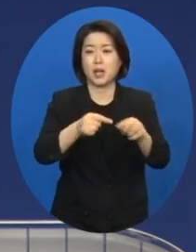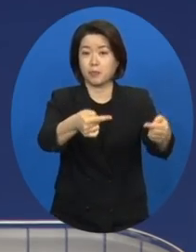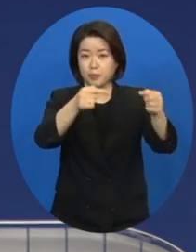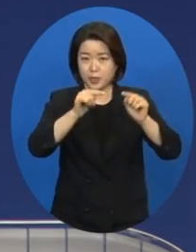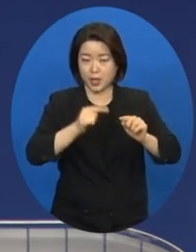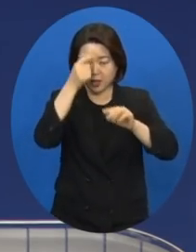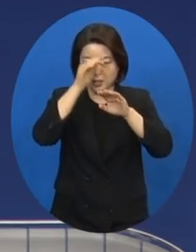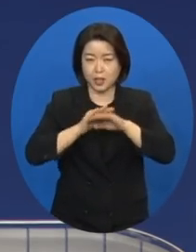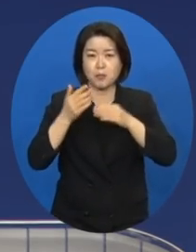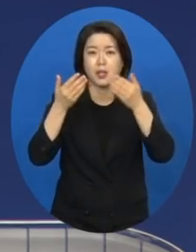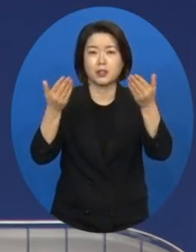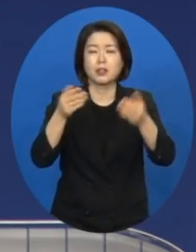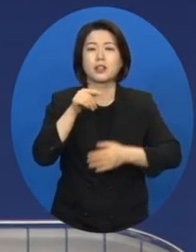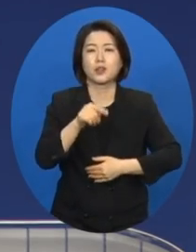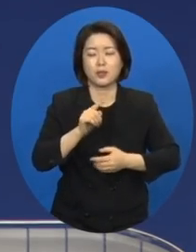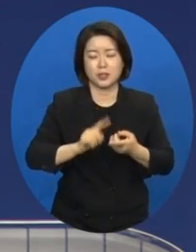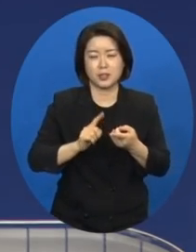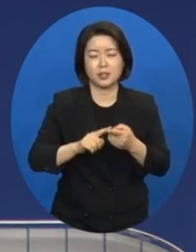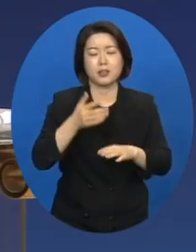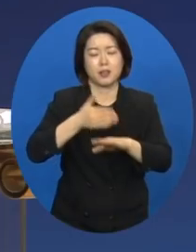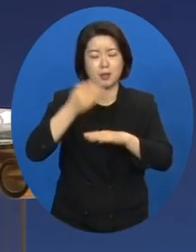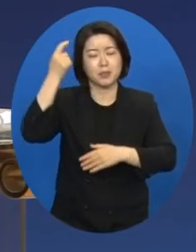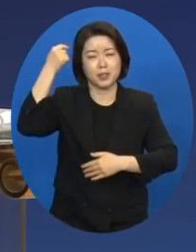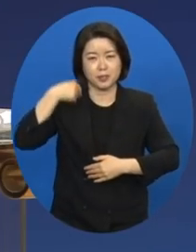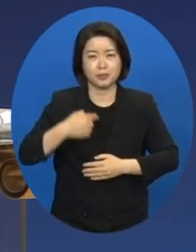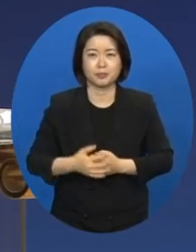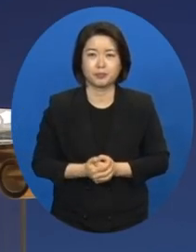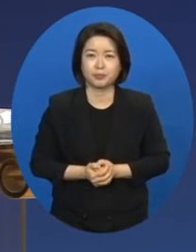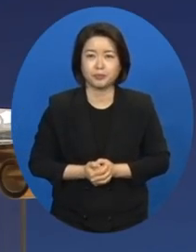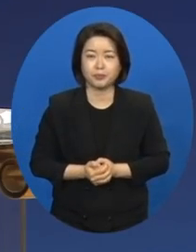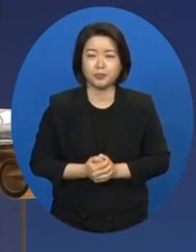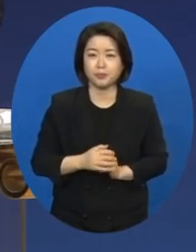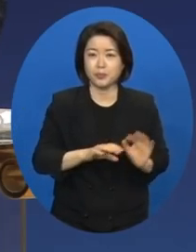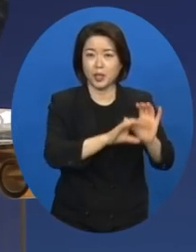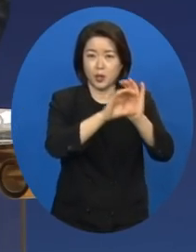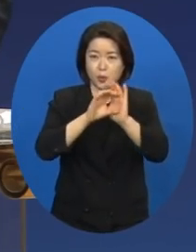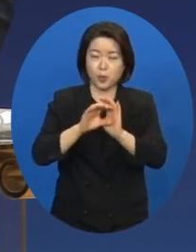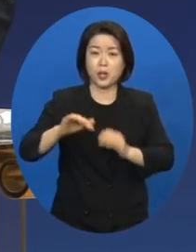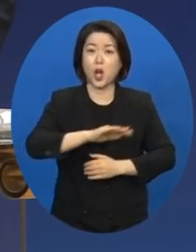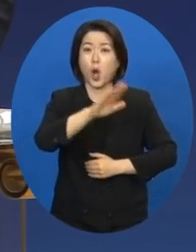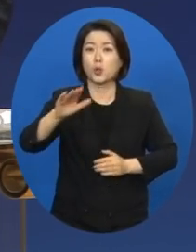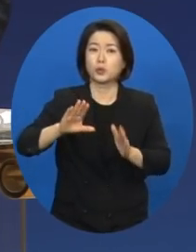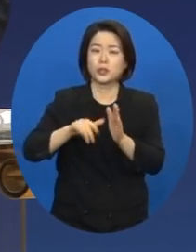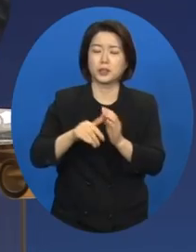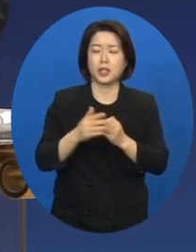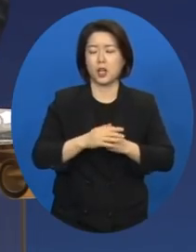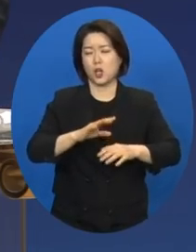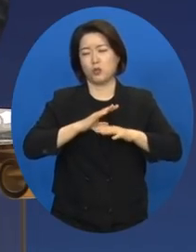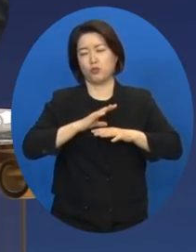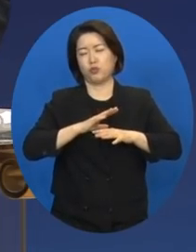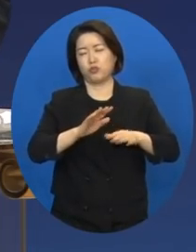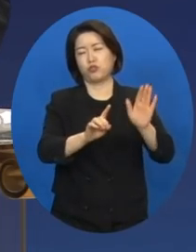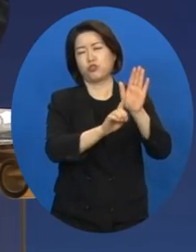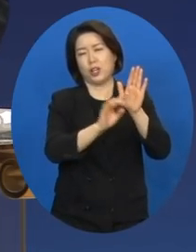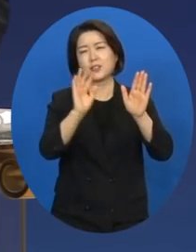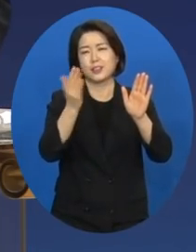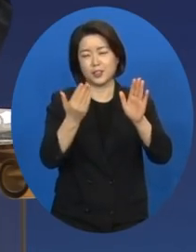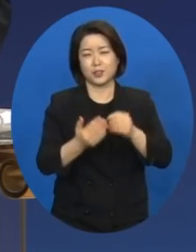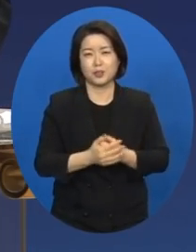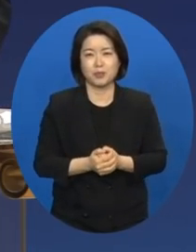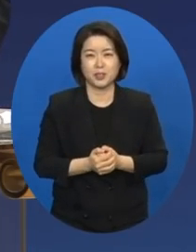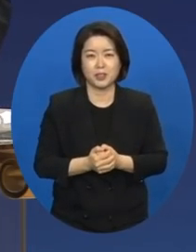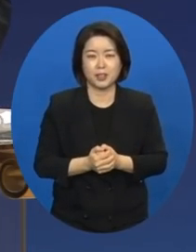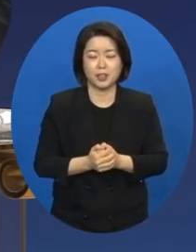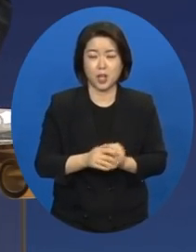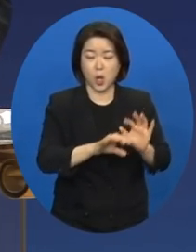있어서 너무나 감사합니다. 코로나는 우리 시대에 두려움의 상징이 된 것 같습니다.